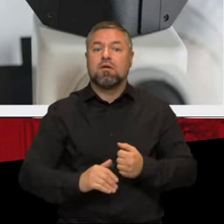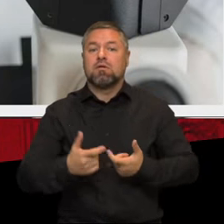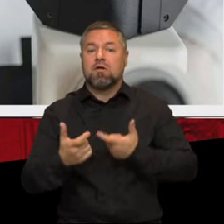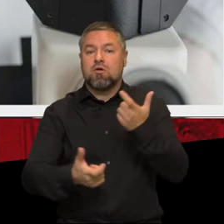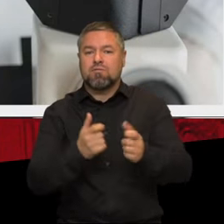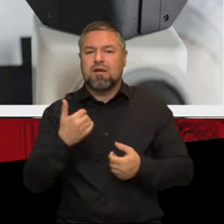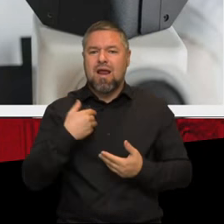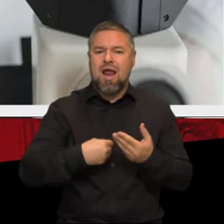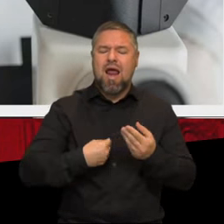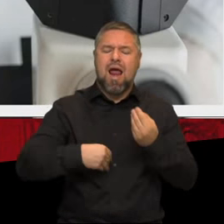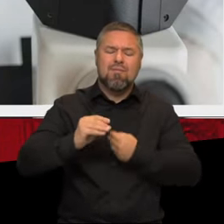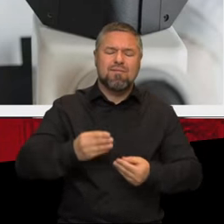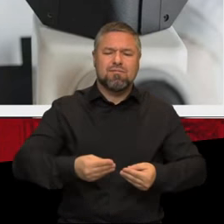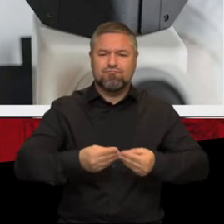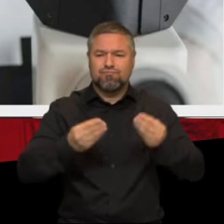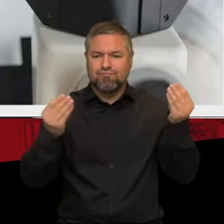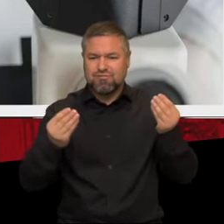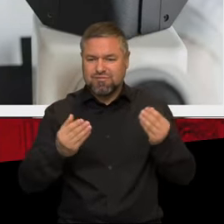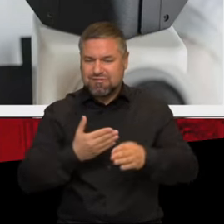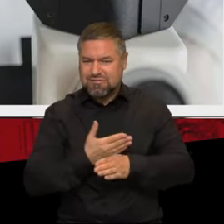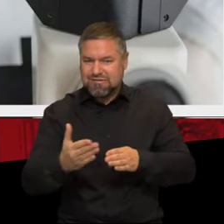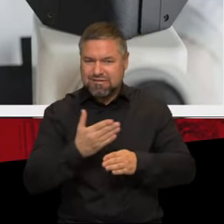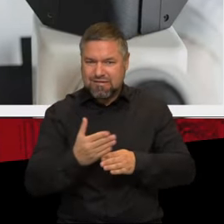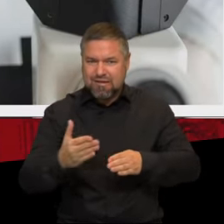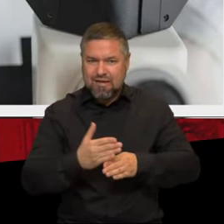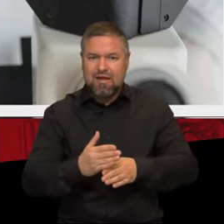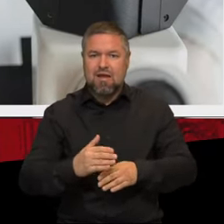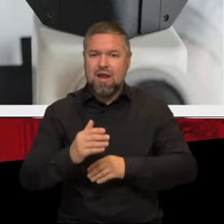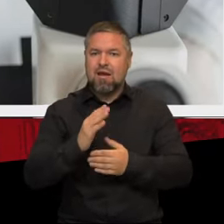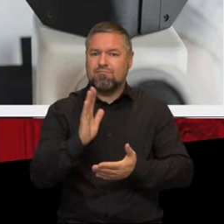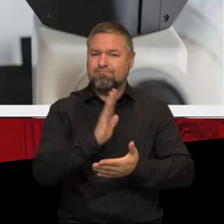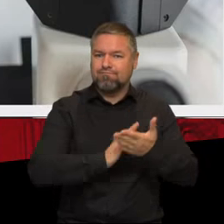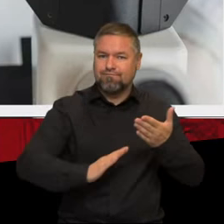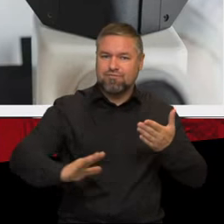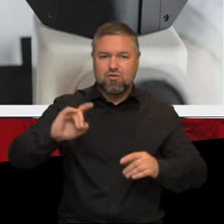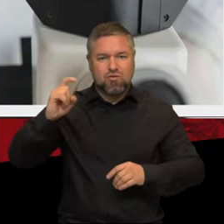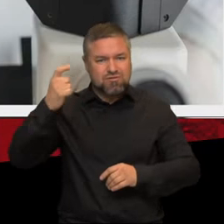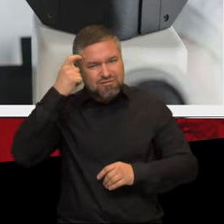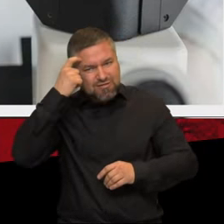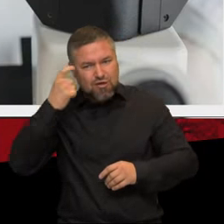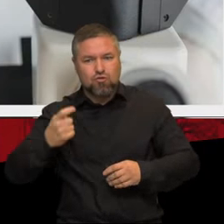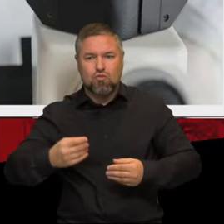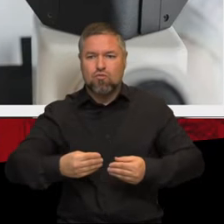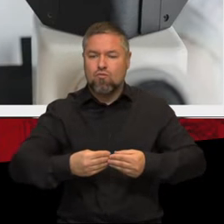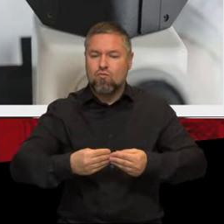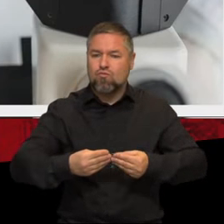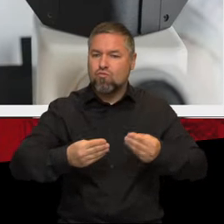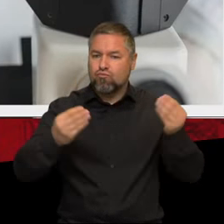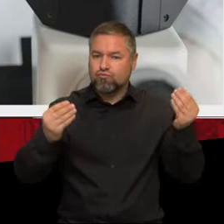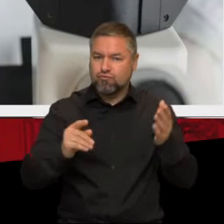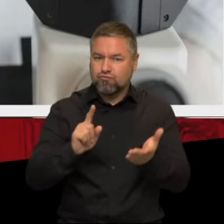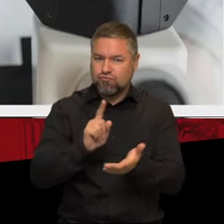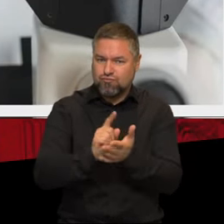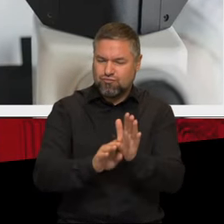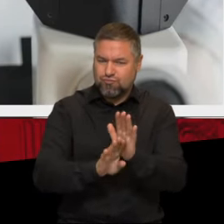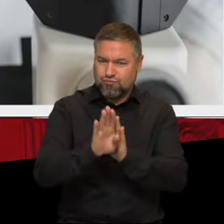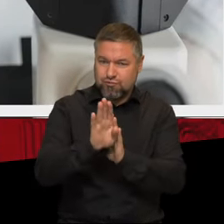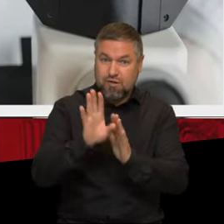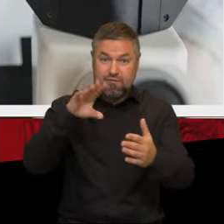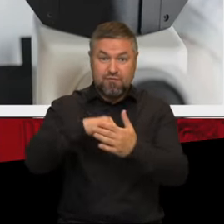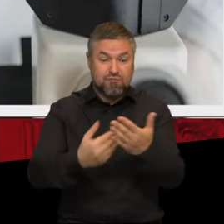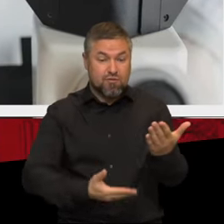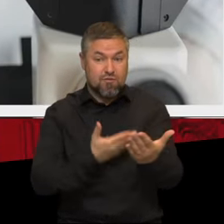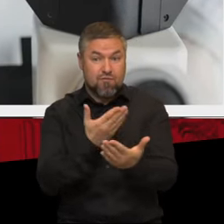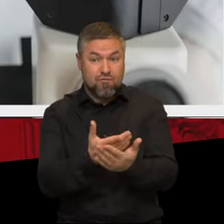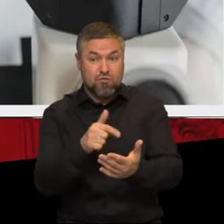rozwoju naszego MAB-u iCRIBIOM jako Centrum Doskonałości. W skład konsorcjum przygotowującego